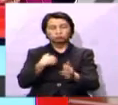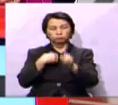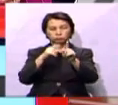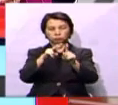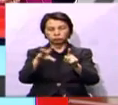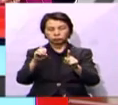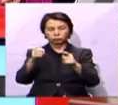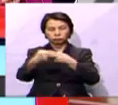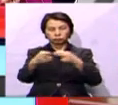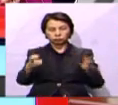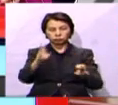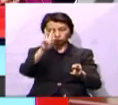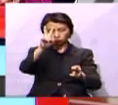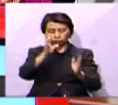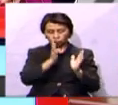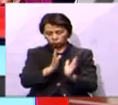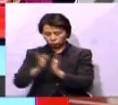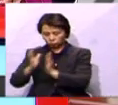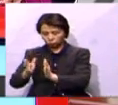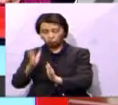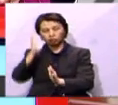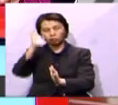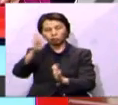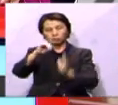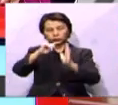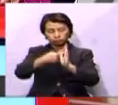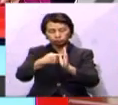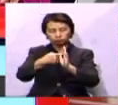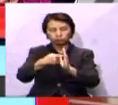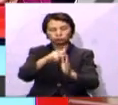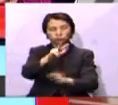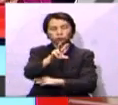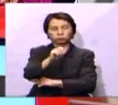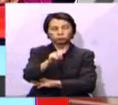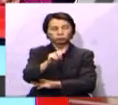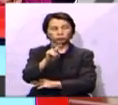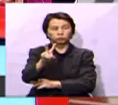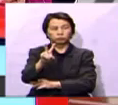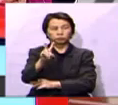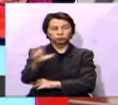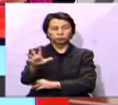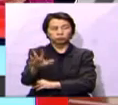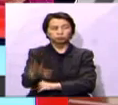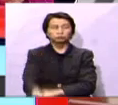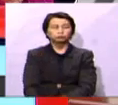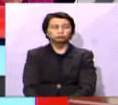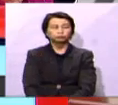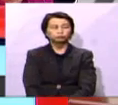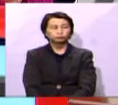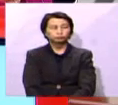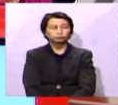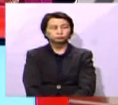dua fasa dan dijangka siap sepenuhnya menjelang 2025.